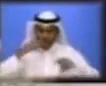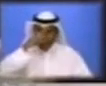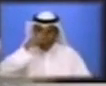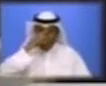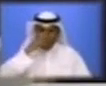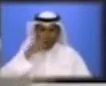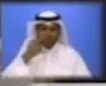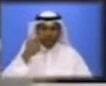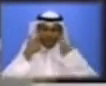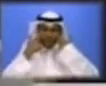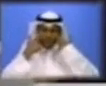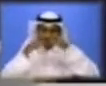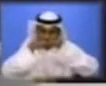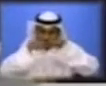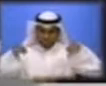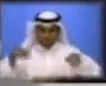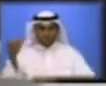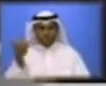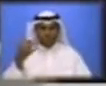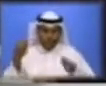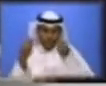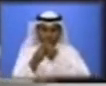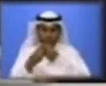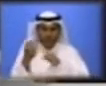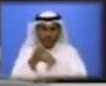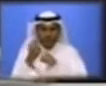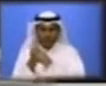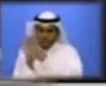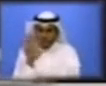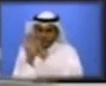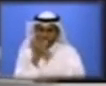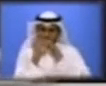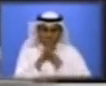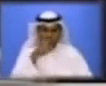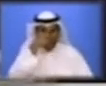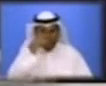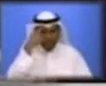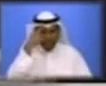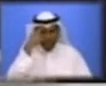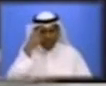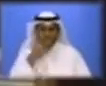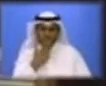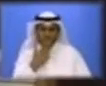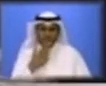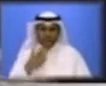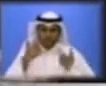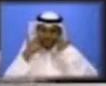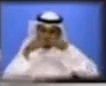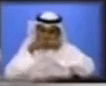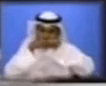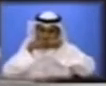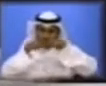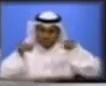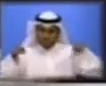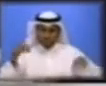تضافر الجهود وتنسيق المواقف أسيما والتحديات الأمنية وتداعياتها